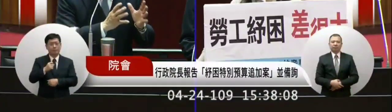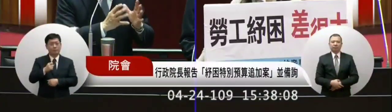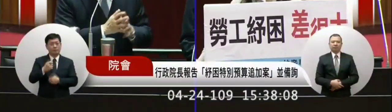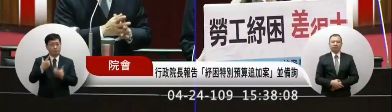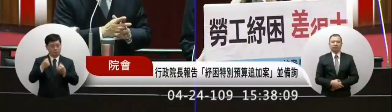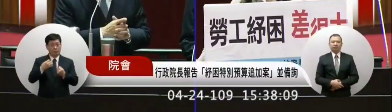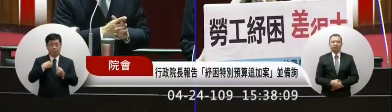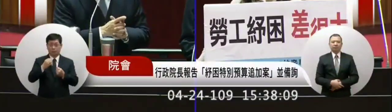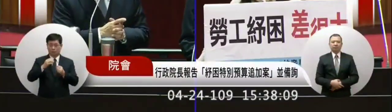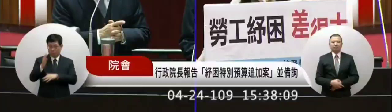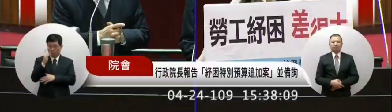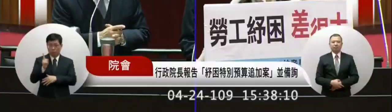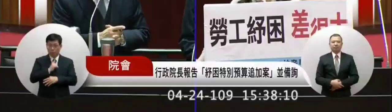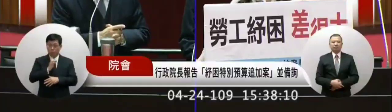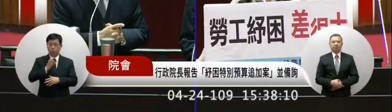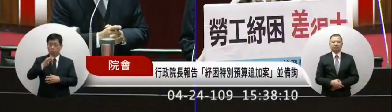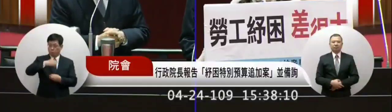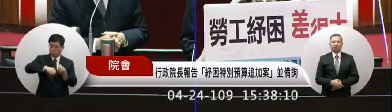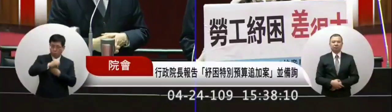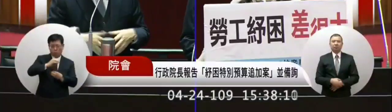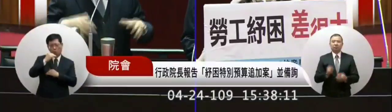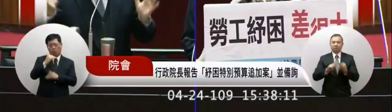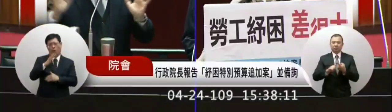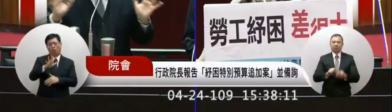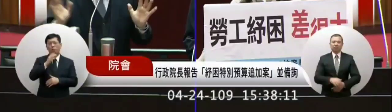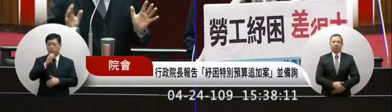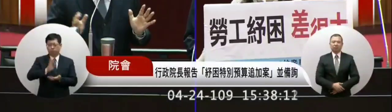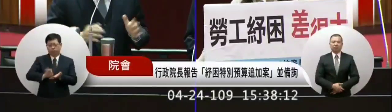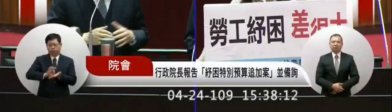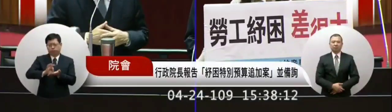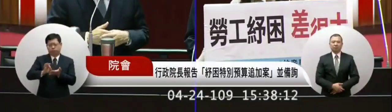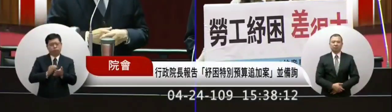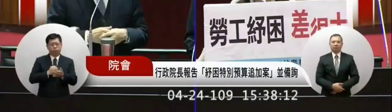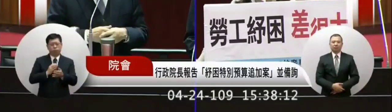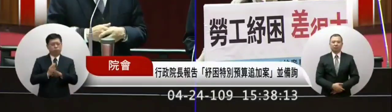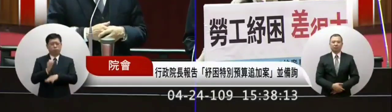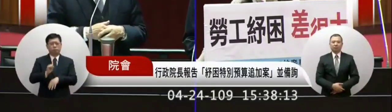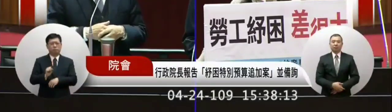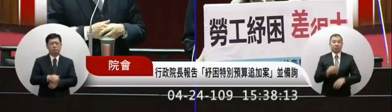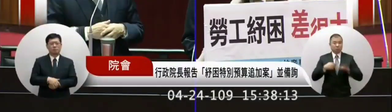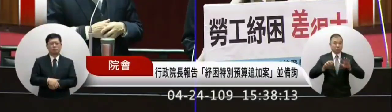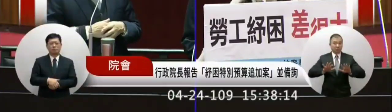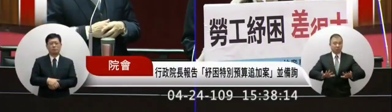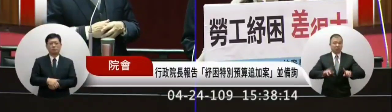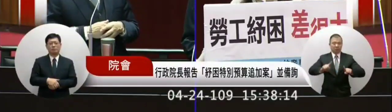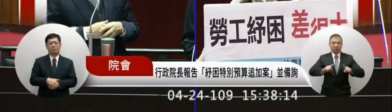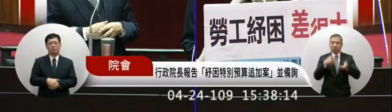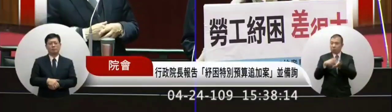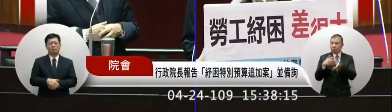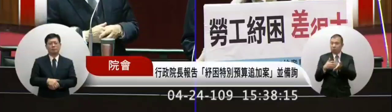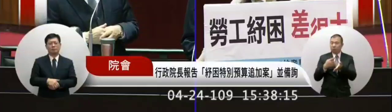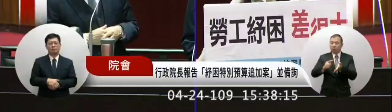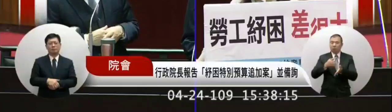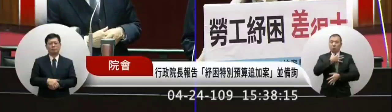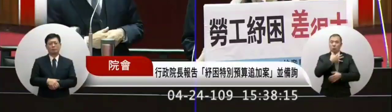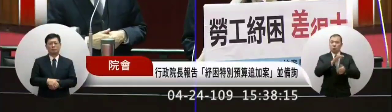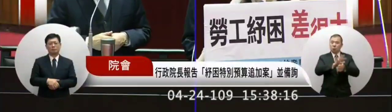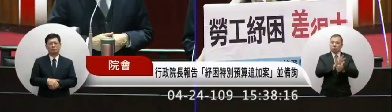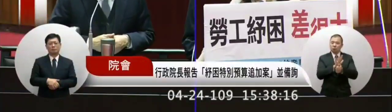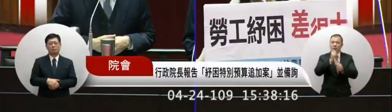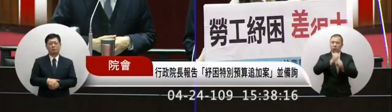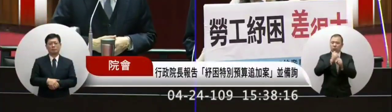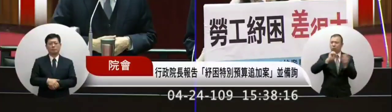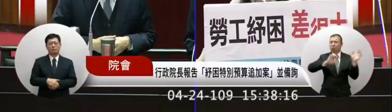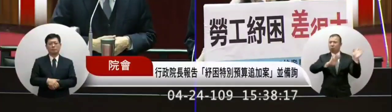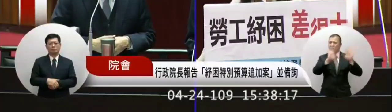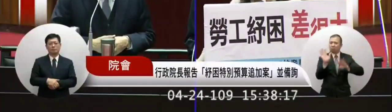资源，国家资源也是有限的，我们也不能无限制。 那我们就来检讨一下纾困现在的做法，有些部分我们